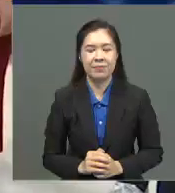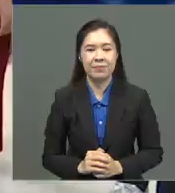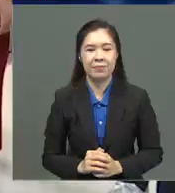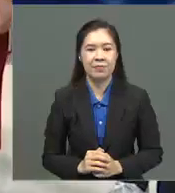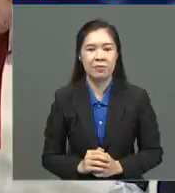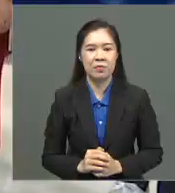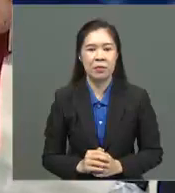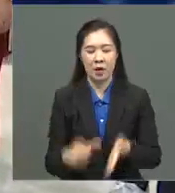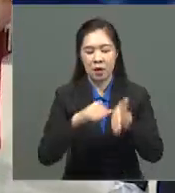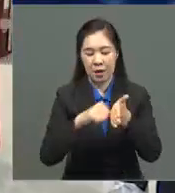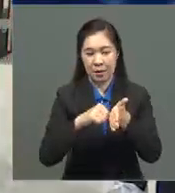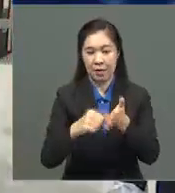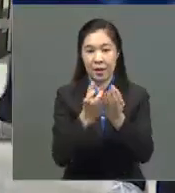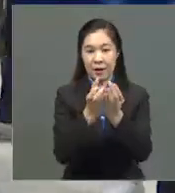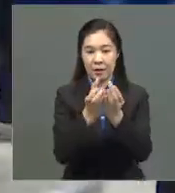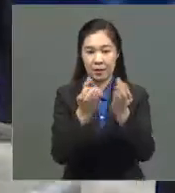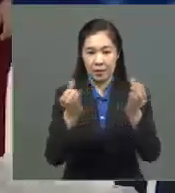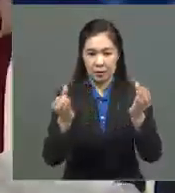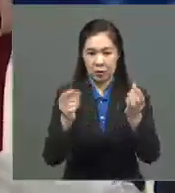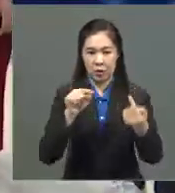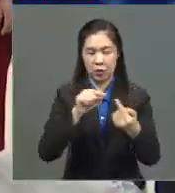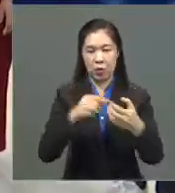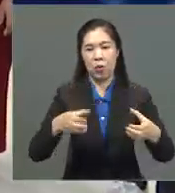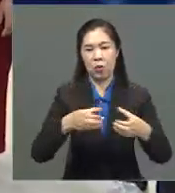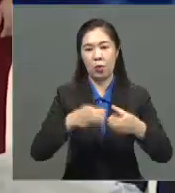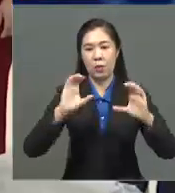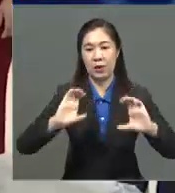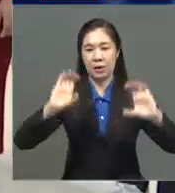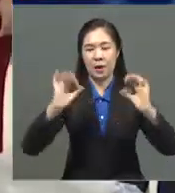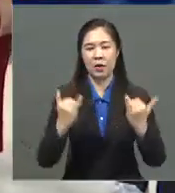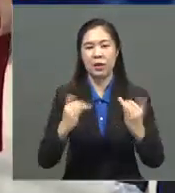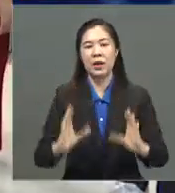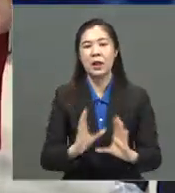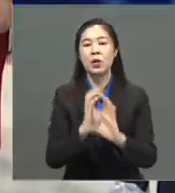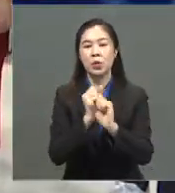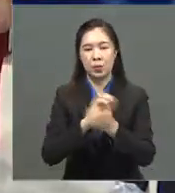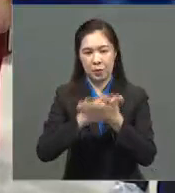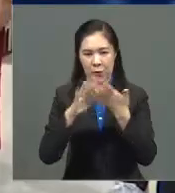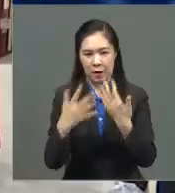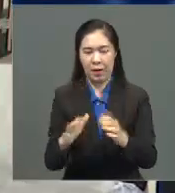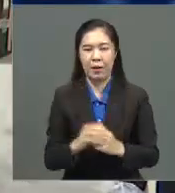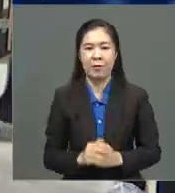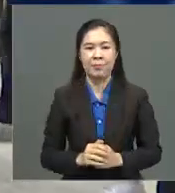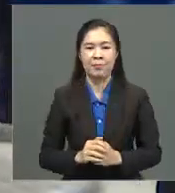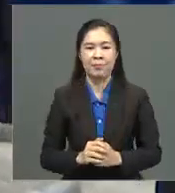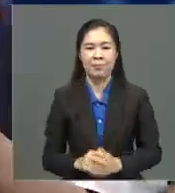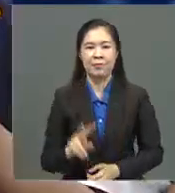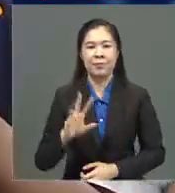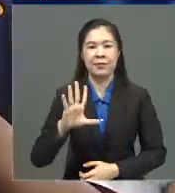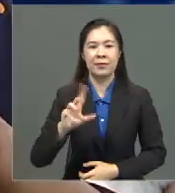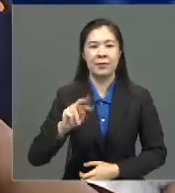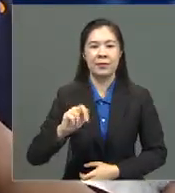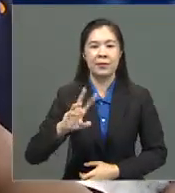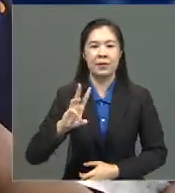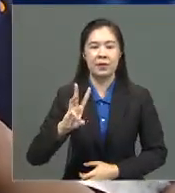ในขณะที่ร่างแก้ไขรัฐธรรมนูญของพรรคร่วมรัฐบาลขณะนี้ก็ได้ข้อสรุปเรียบร้อยแล้วนะคะโดยนายชินวรณ์บุณยเกียรติ